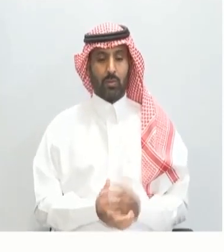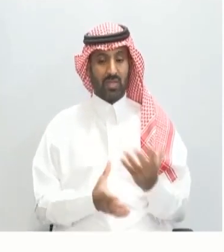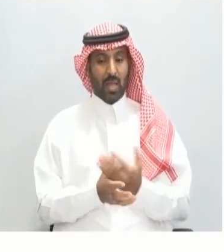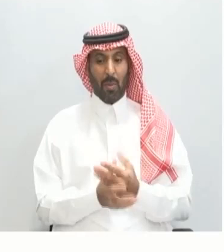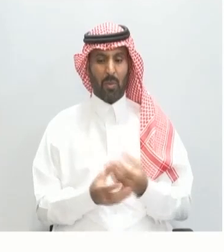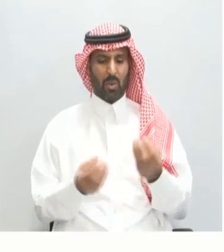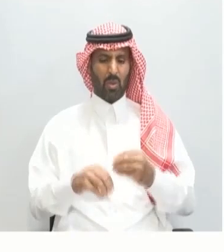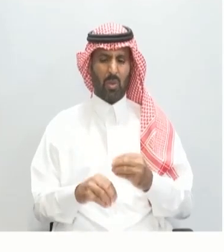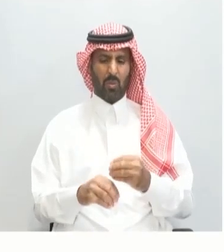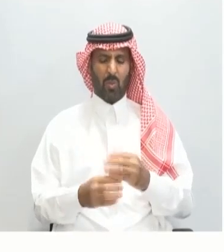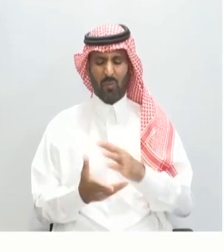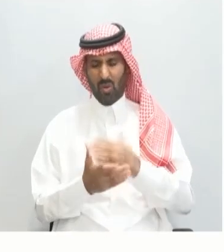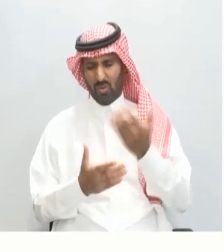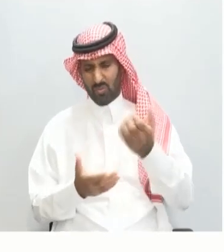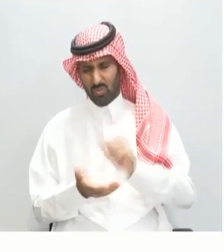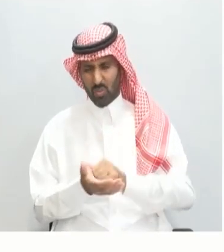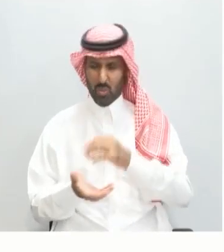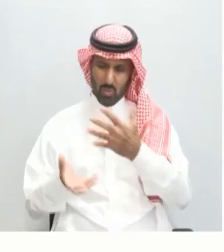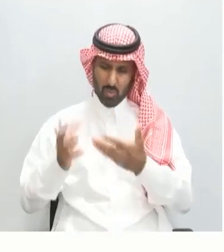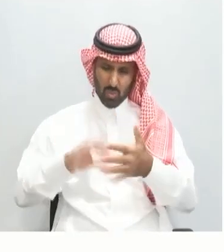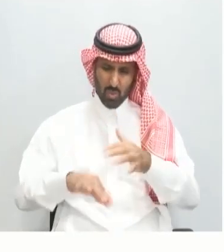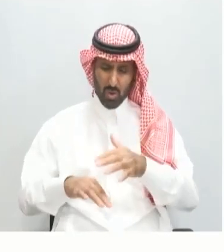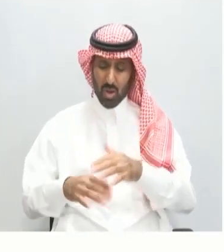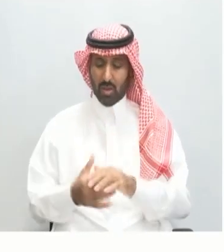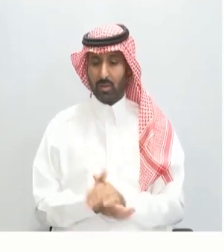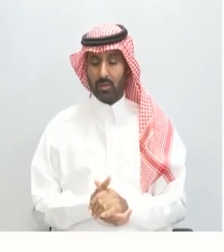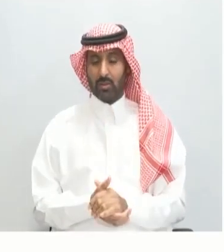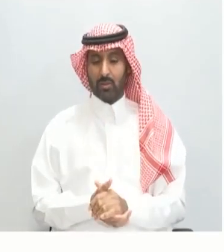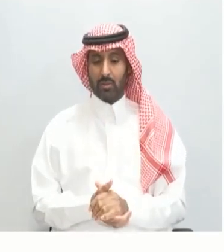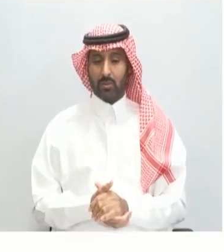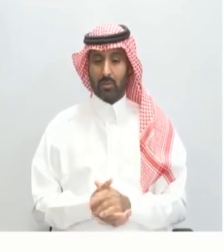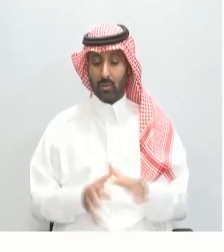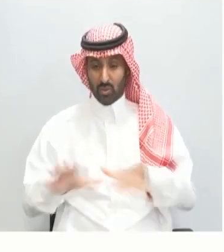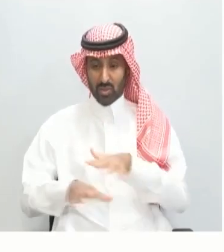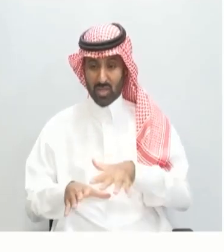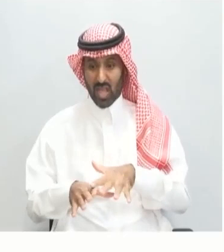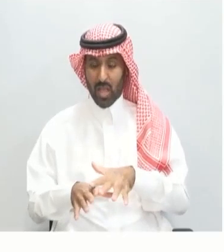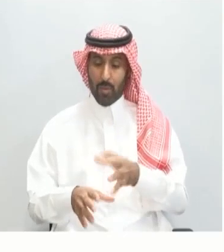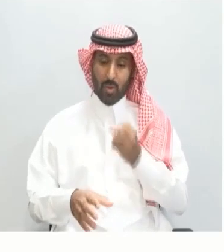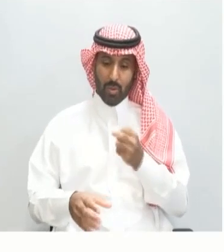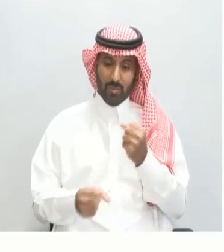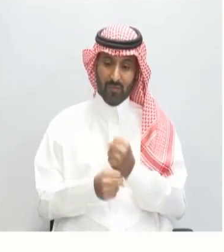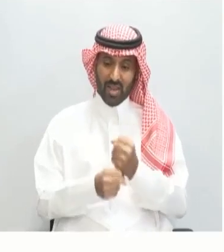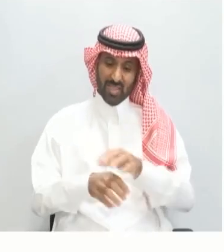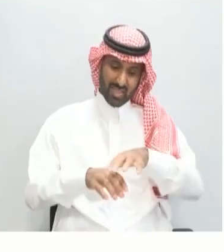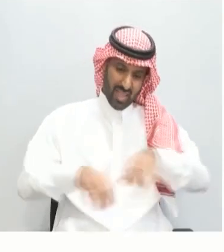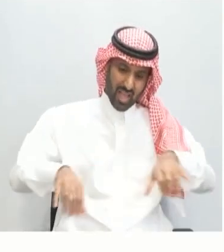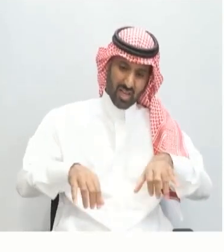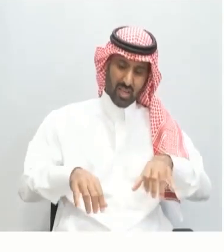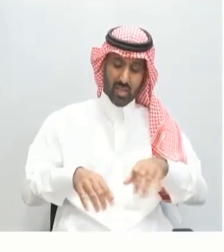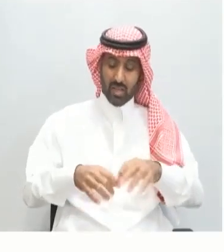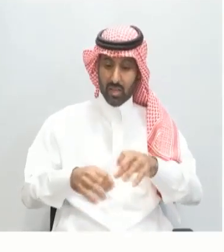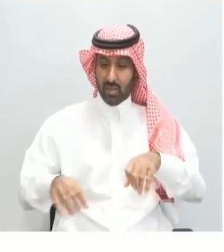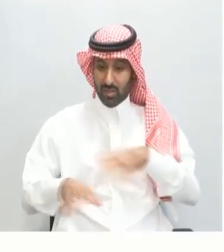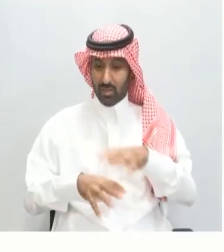من الخسائر وكلمه زلزال ابنائي مخوذه من فعل زل اي تحرك وهو